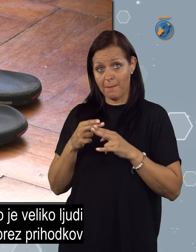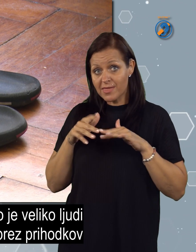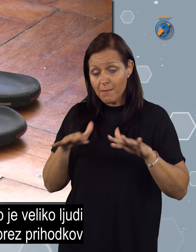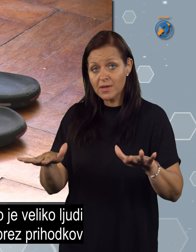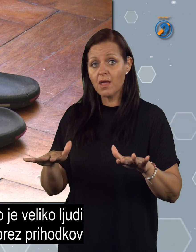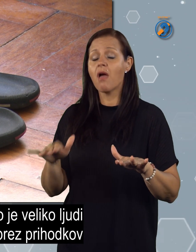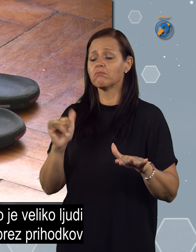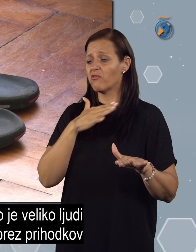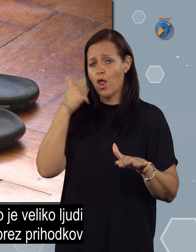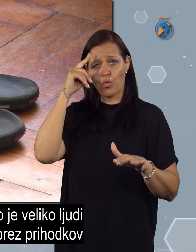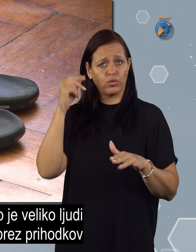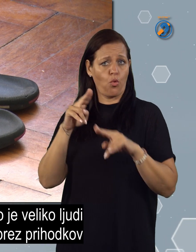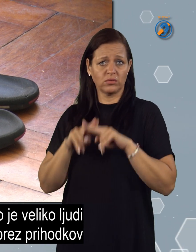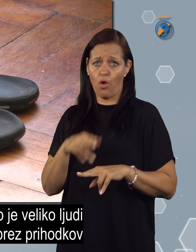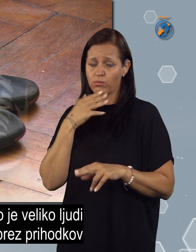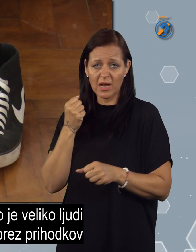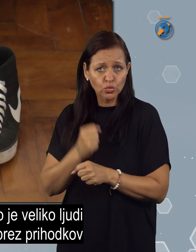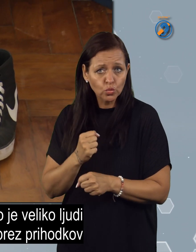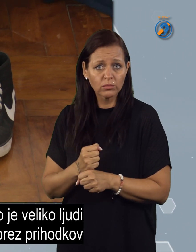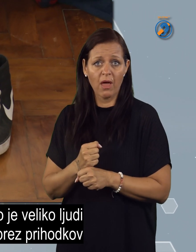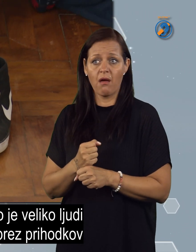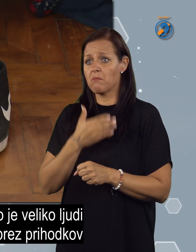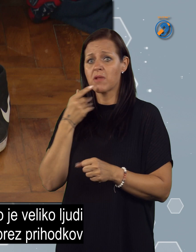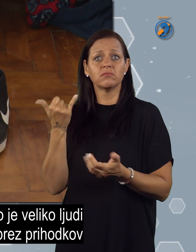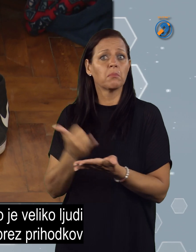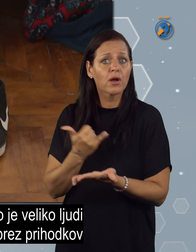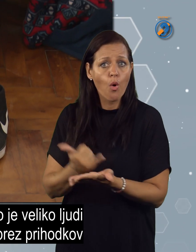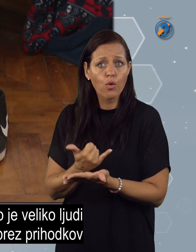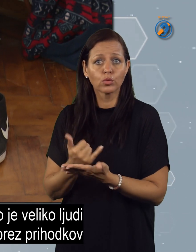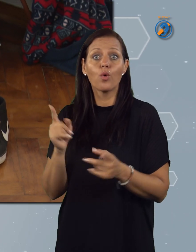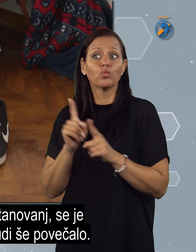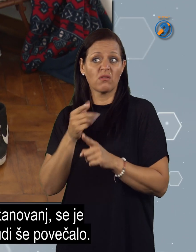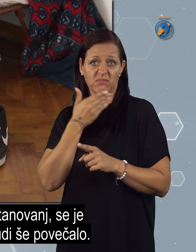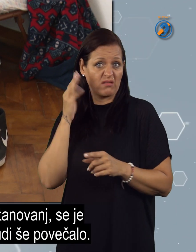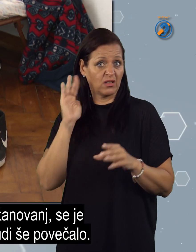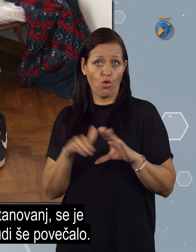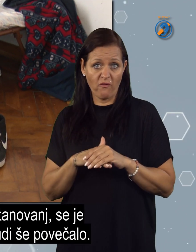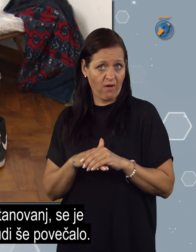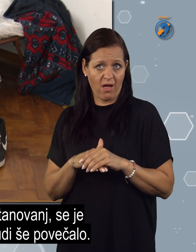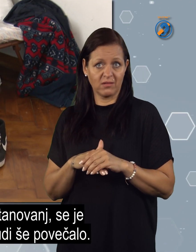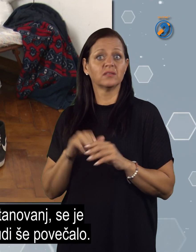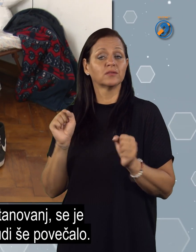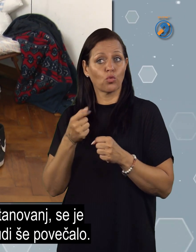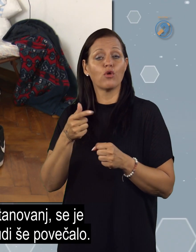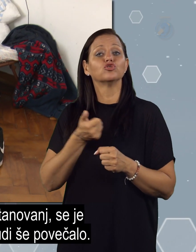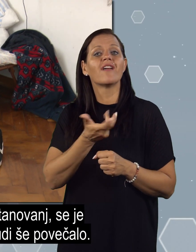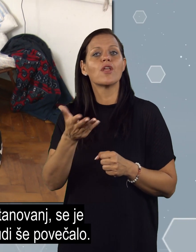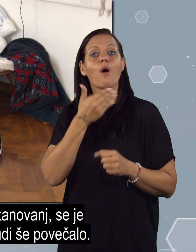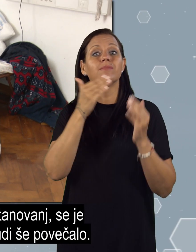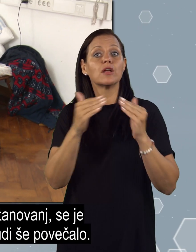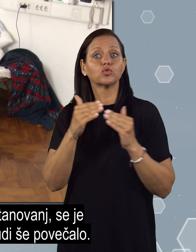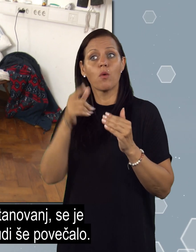V času epidemije, ko je veliko ljudi ostalo brez službe, brez prihodkov in posledično brez stanovanj, se je